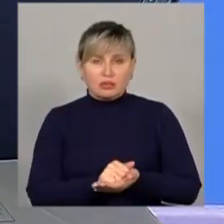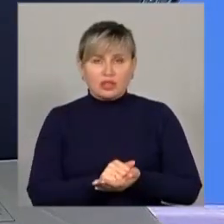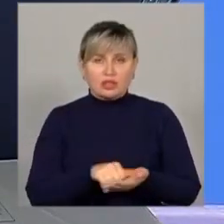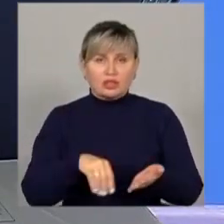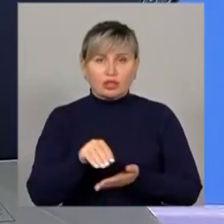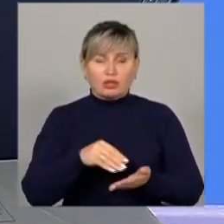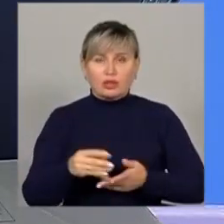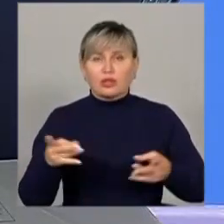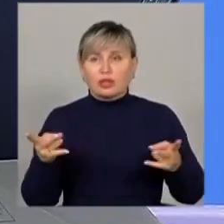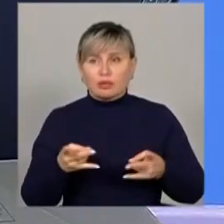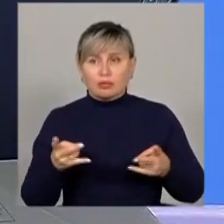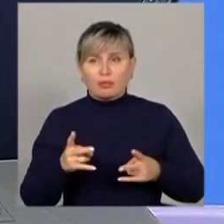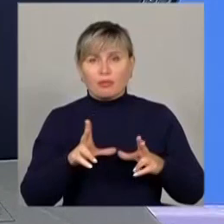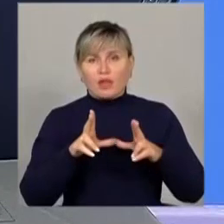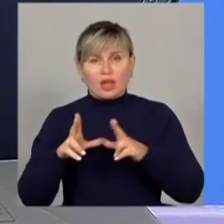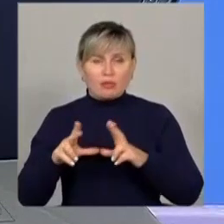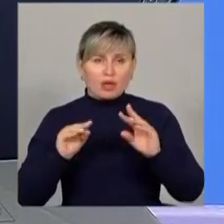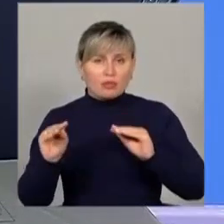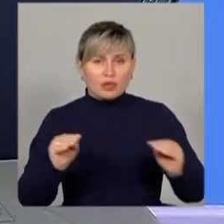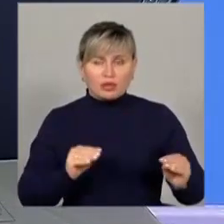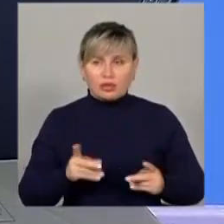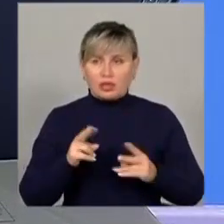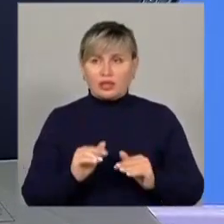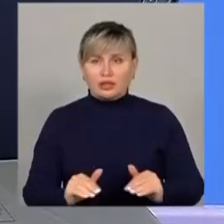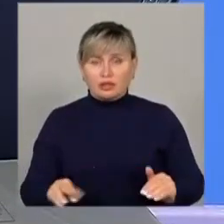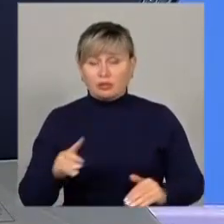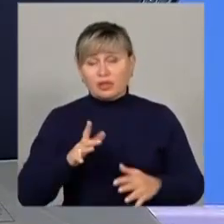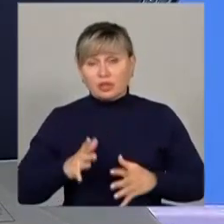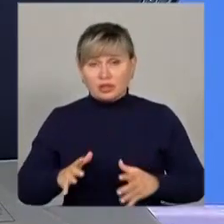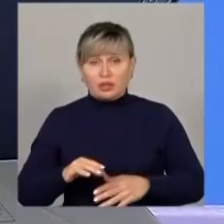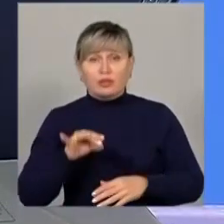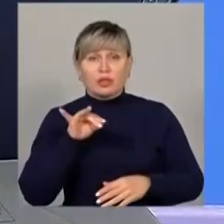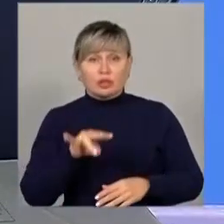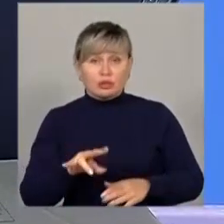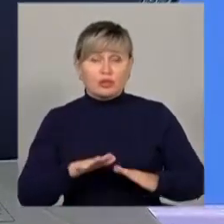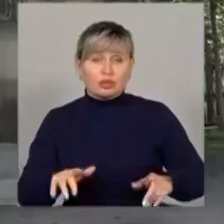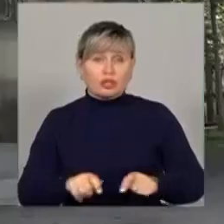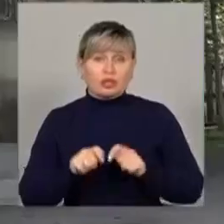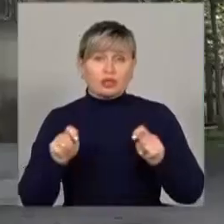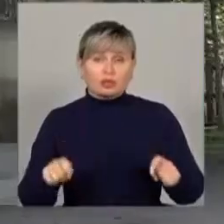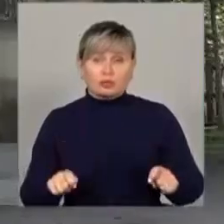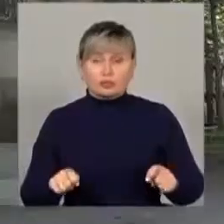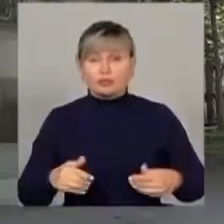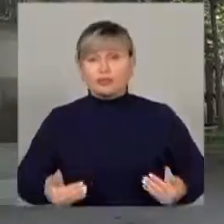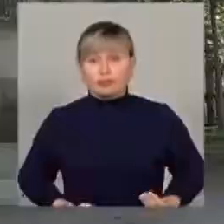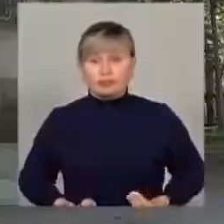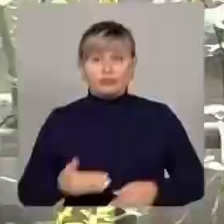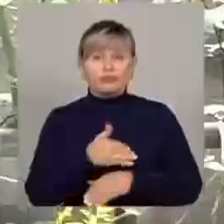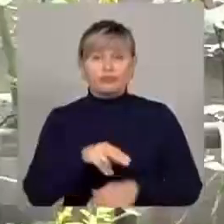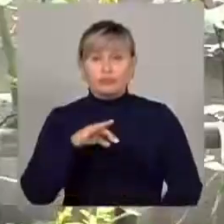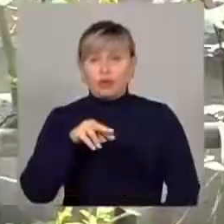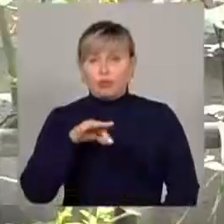закупкой необходимого мебели, оборудования для него. Мы надеемся, что в июне месяце садик уже откроется. А вот жители улицы